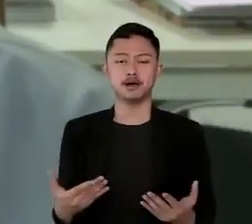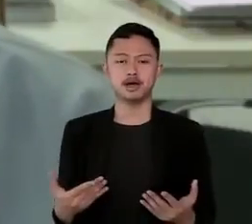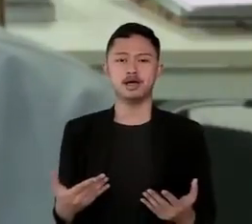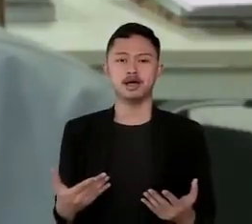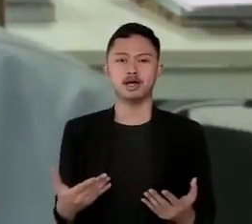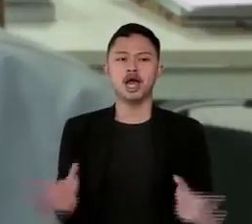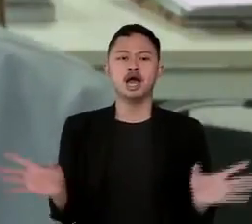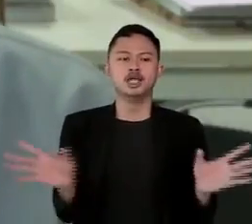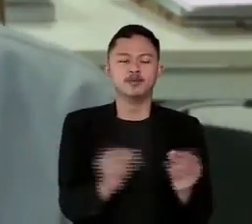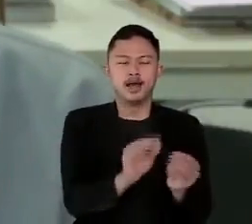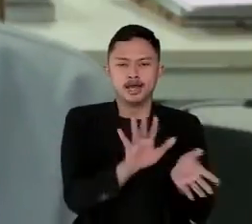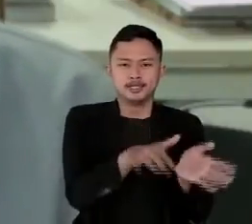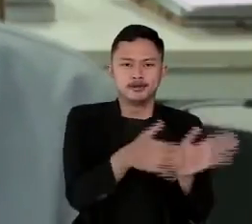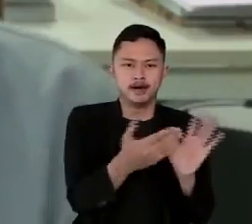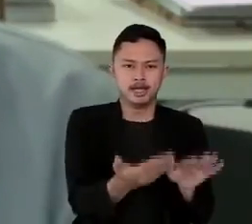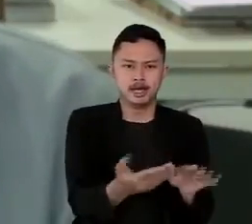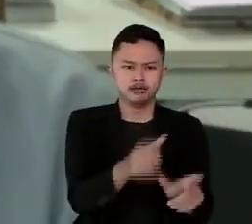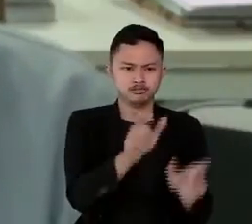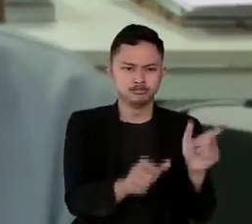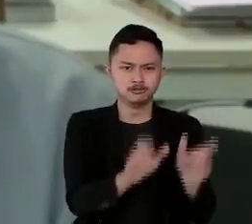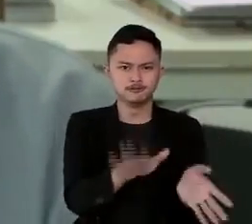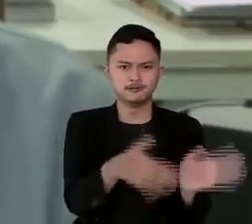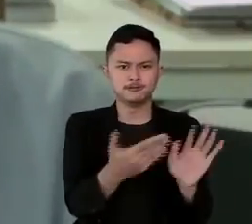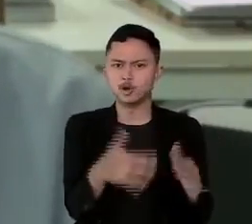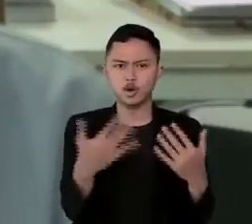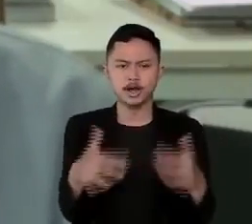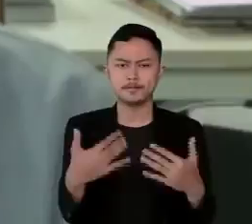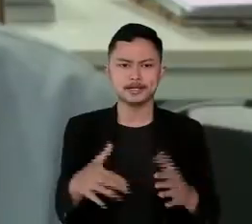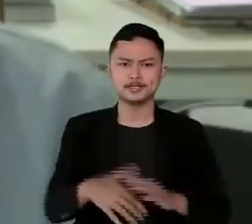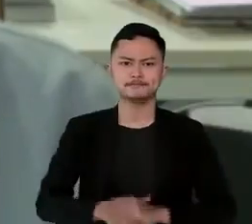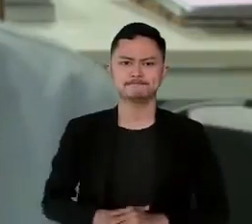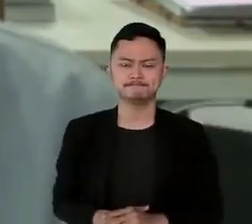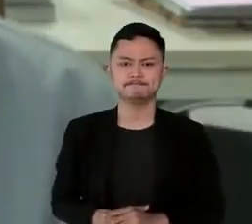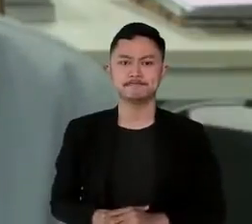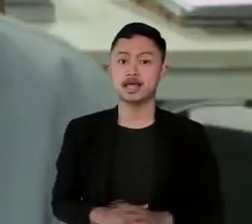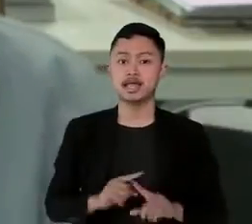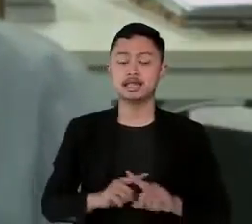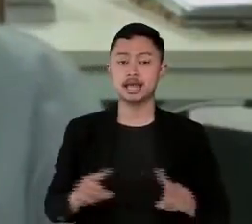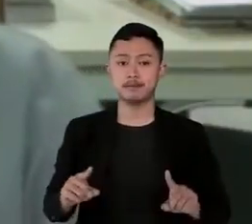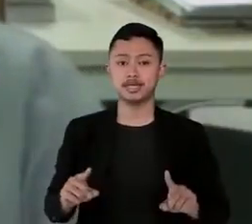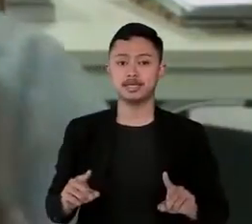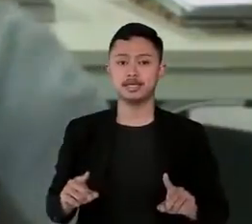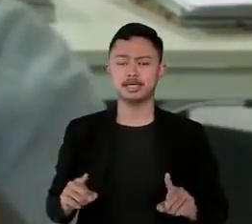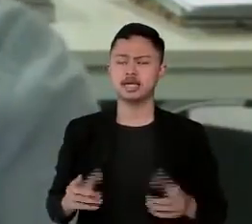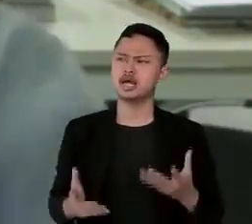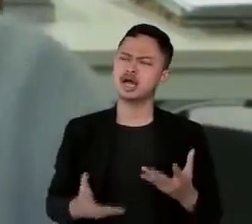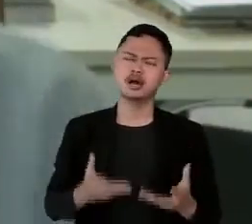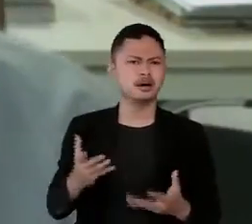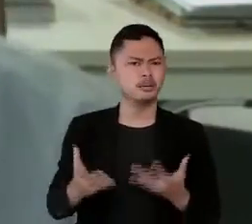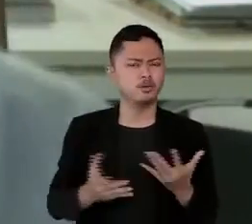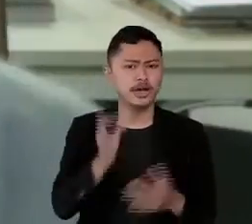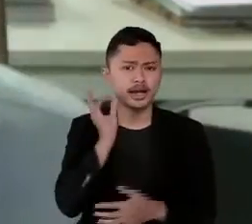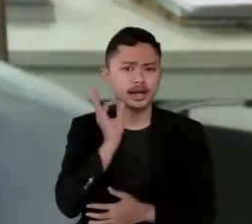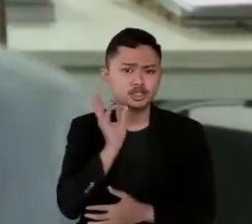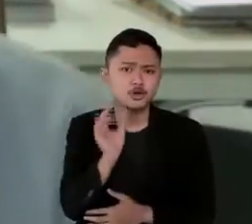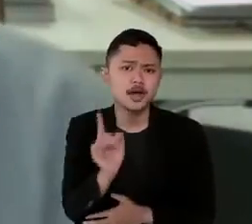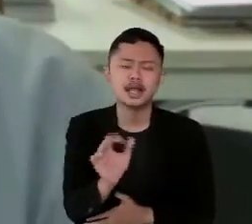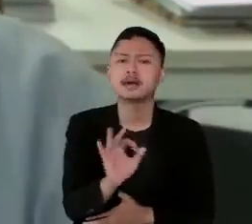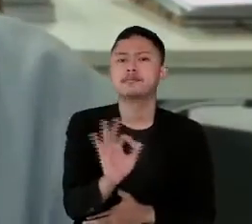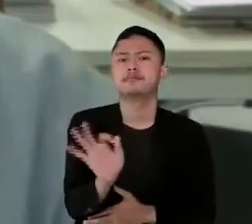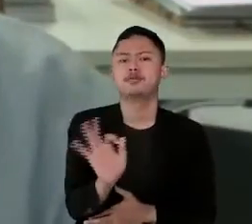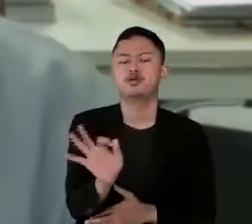jumlah kematian ini jumlah orang kitabnya tetapi Sekali lagi Tidak belum ada indikasi bahwa